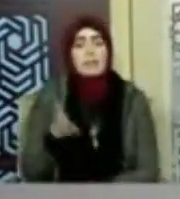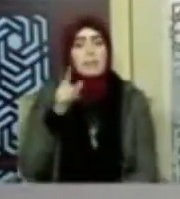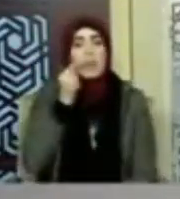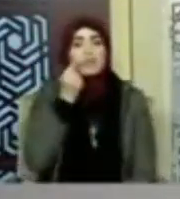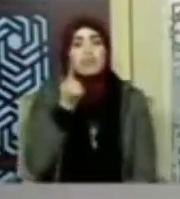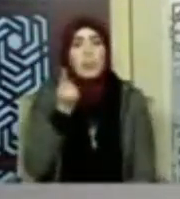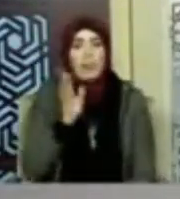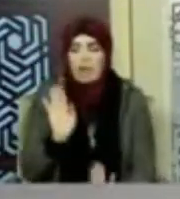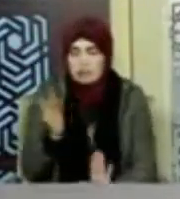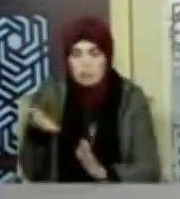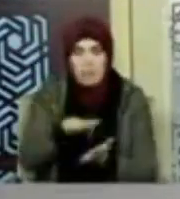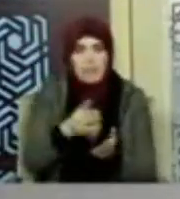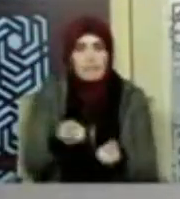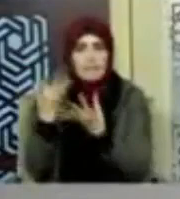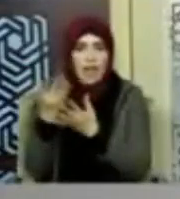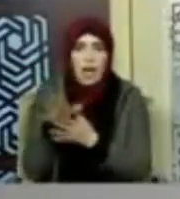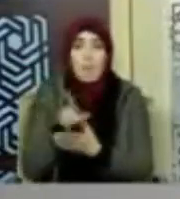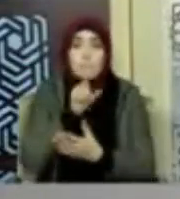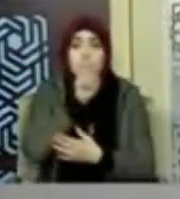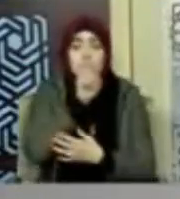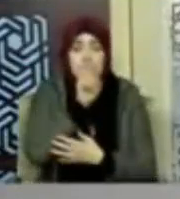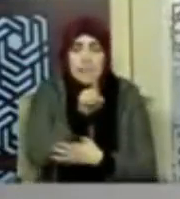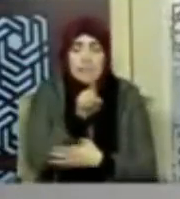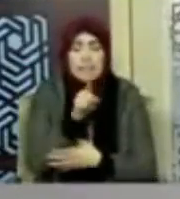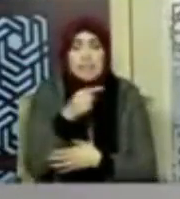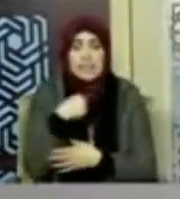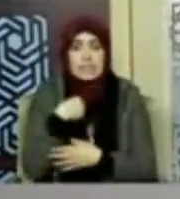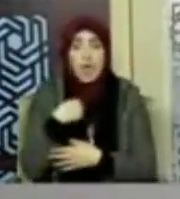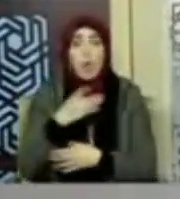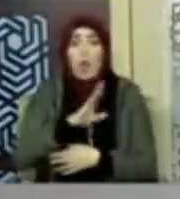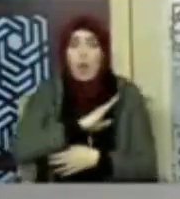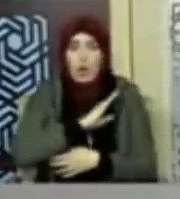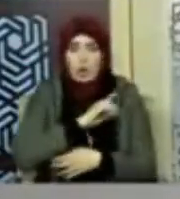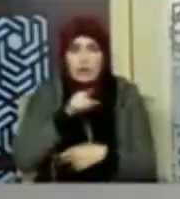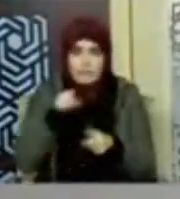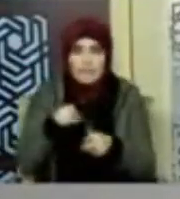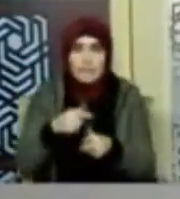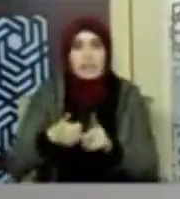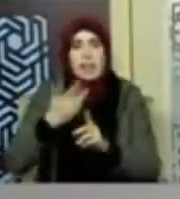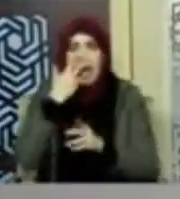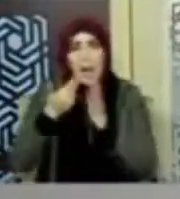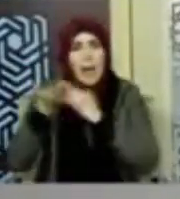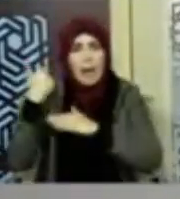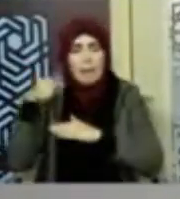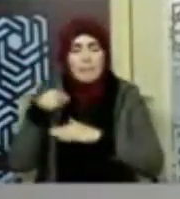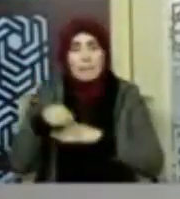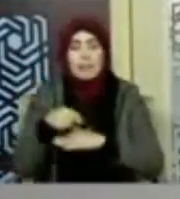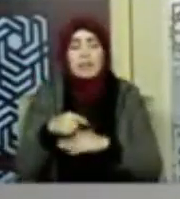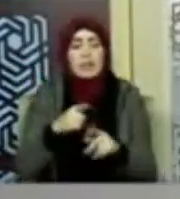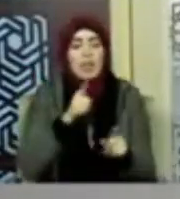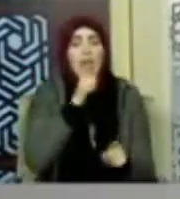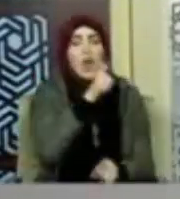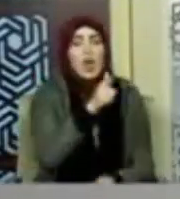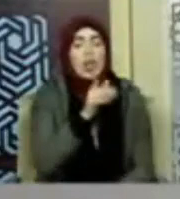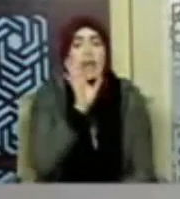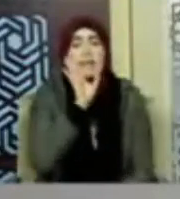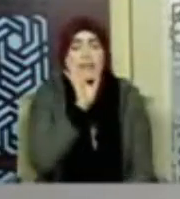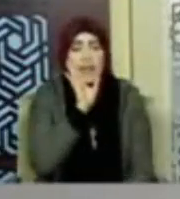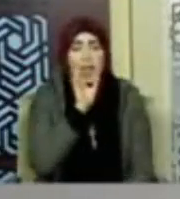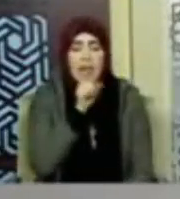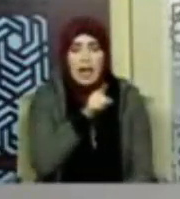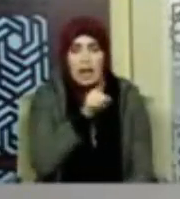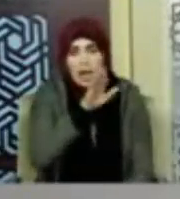له فضل القتال وفضل الجندية وفضل الحماية. قالت: يا أمير